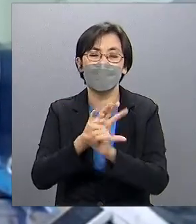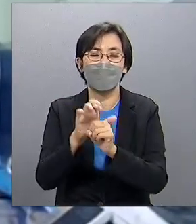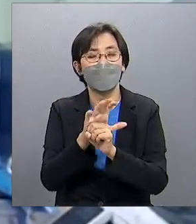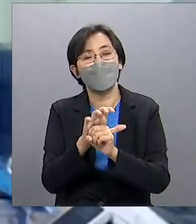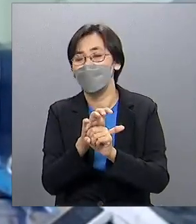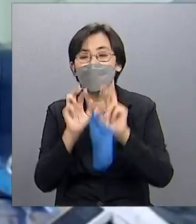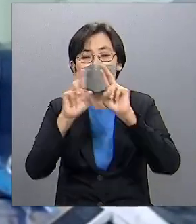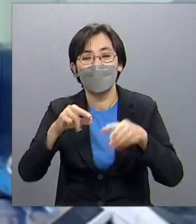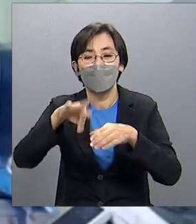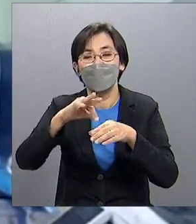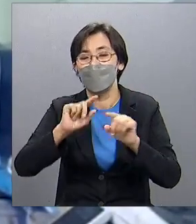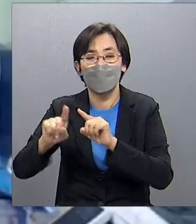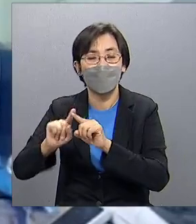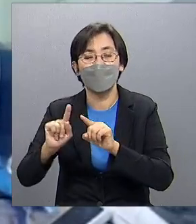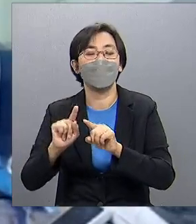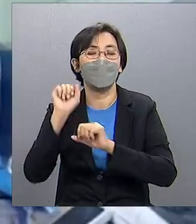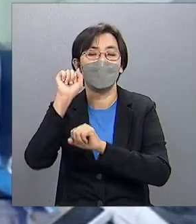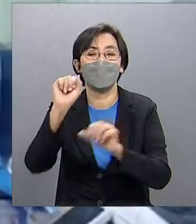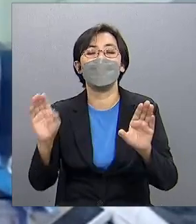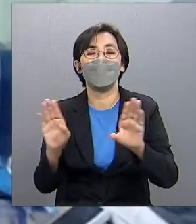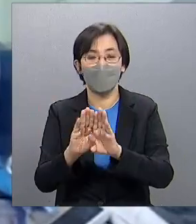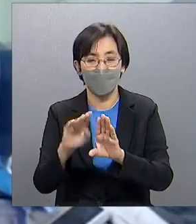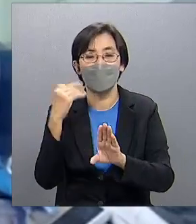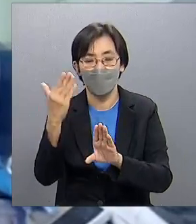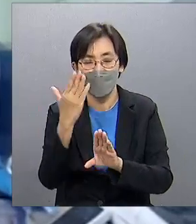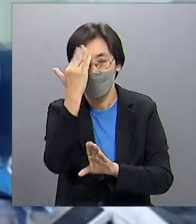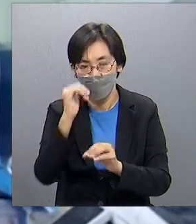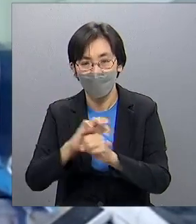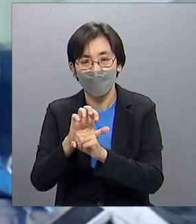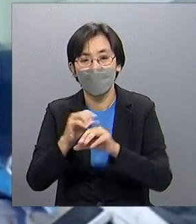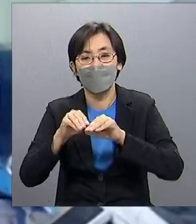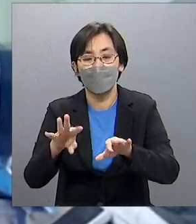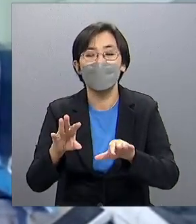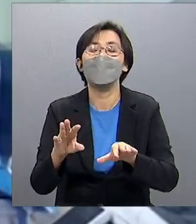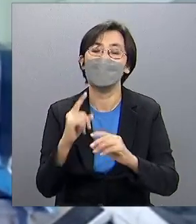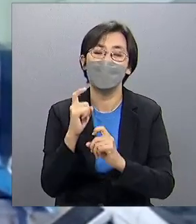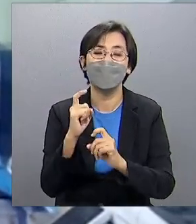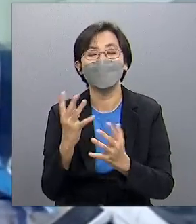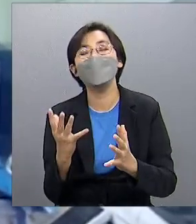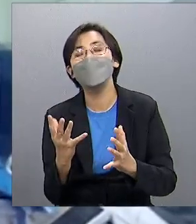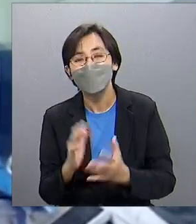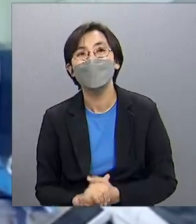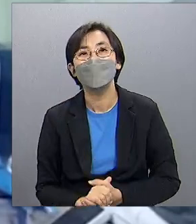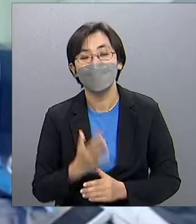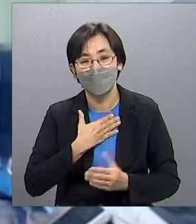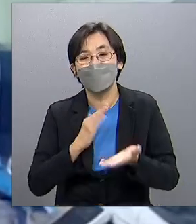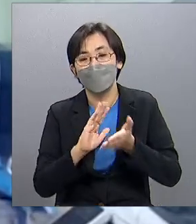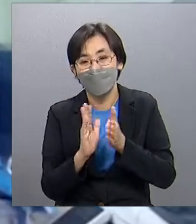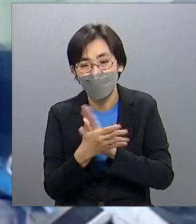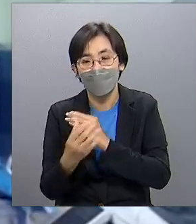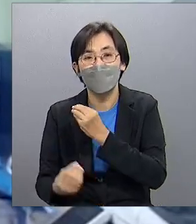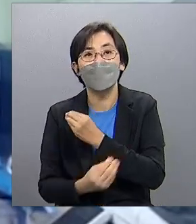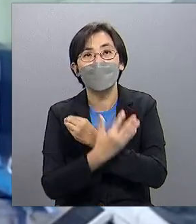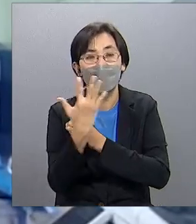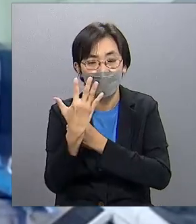ำต้องประกาศปิดร้านกาแฟไปด้วยสถานการณ์โควิดนะคะเราก็พลิกวิกฤตให้เป็นโอกาสก็คือทางเ